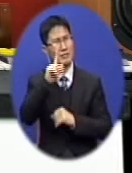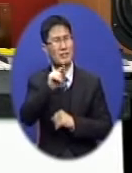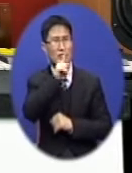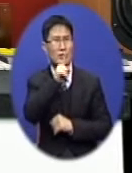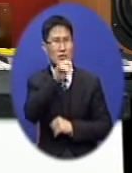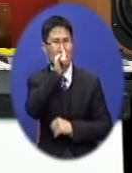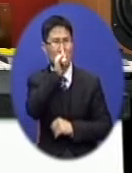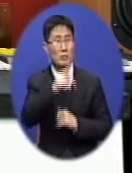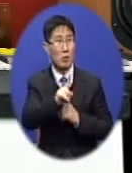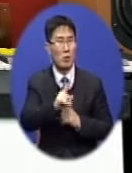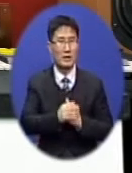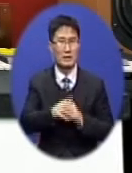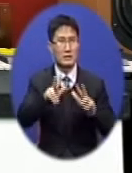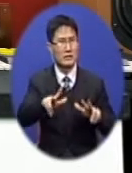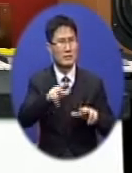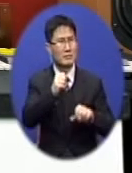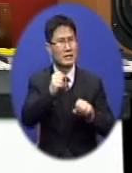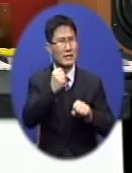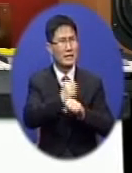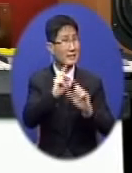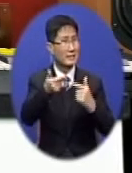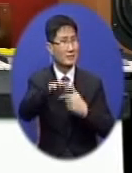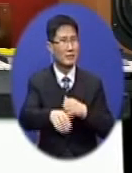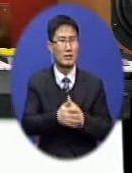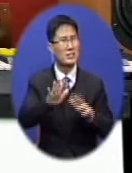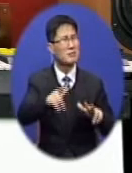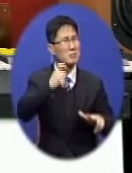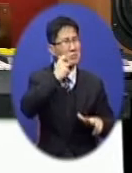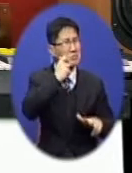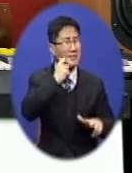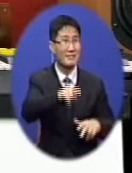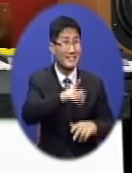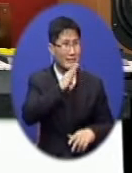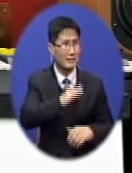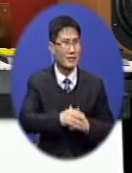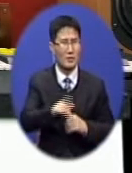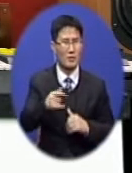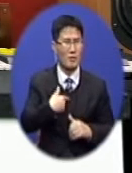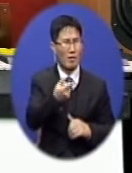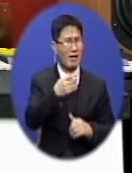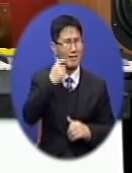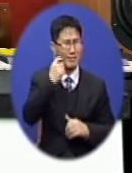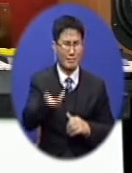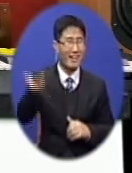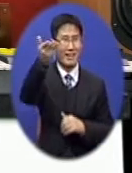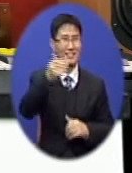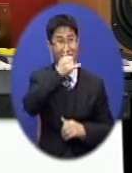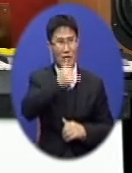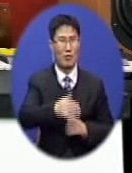하나 있어. 지금은 안 하지만이 아니라 지금은 못 하지만이지. 왜냐면 워낙 떴어요. 워낙